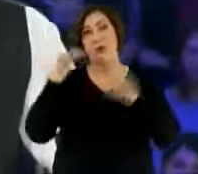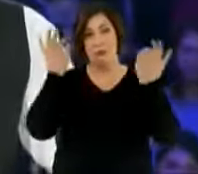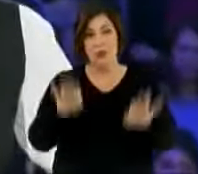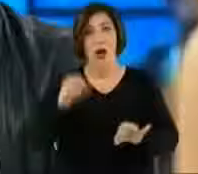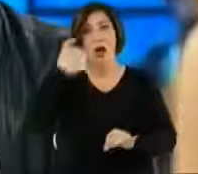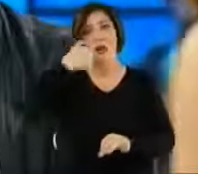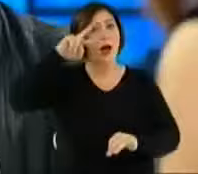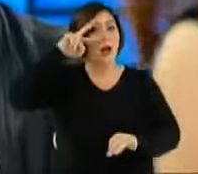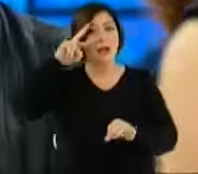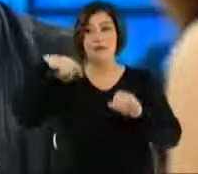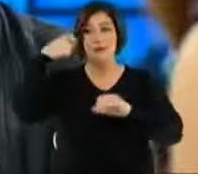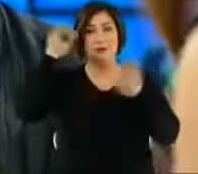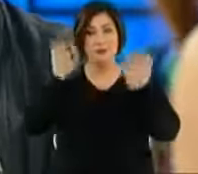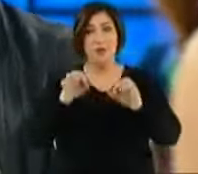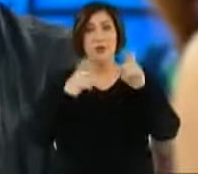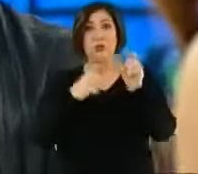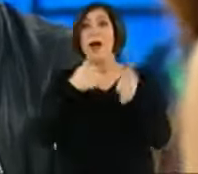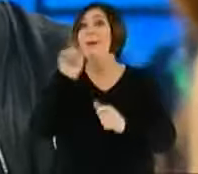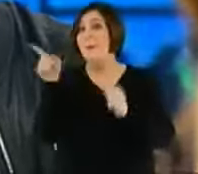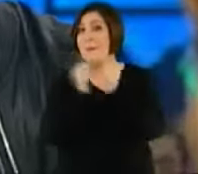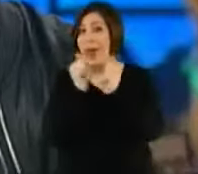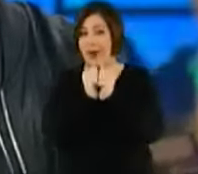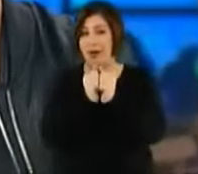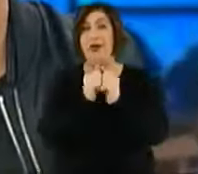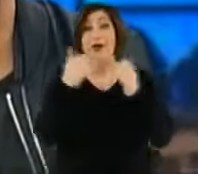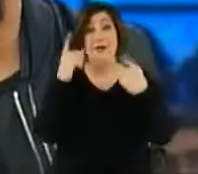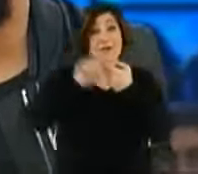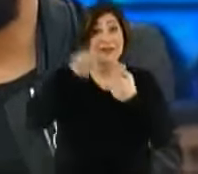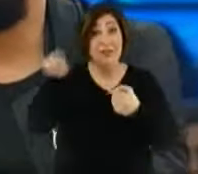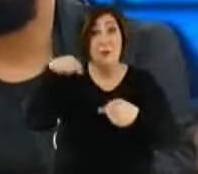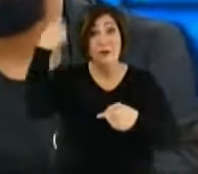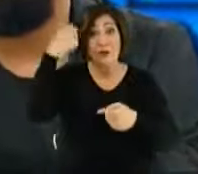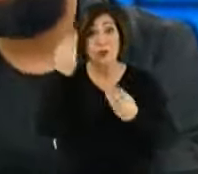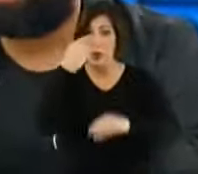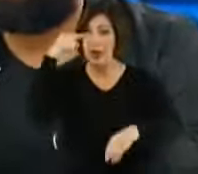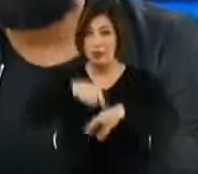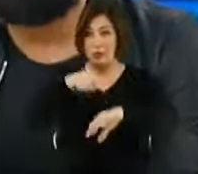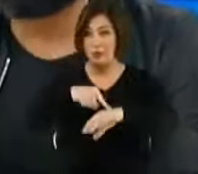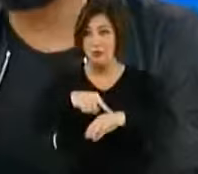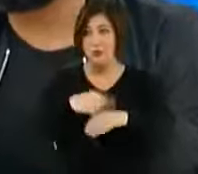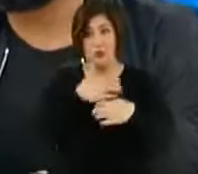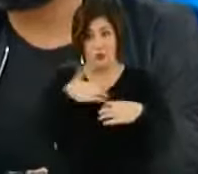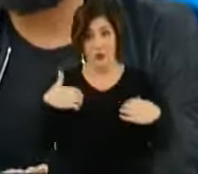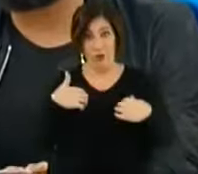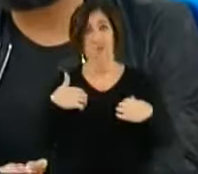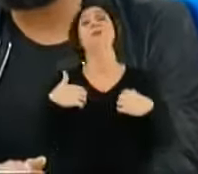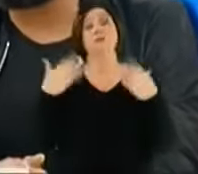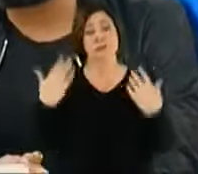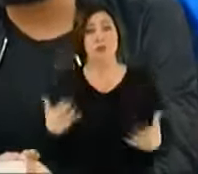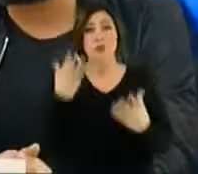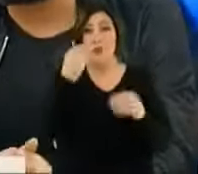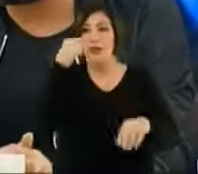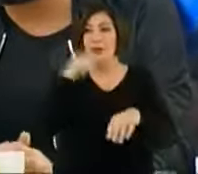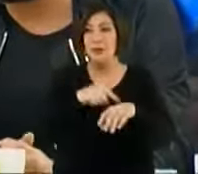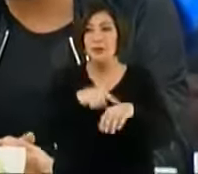aynen. Evet. 6 Aralık'ta girdi. Sümer abiyle beraber. Sümer abinin birlikte. Ve sen bu filme çok inanıyorsun. Çok inanıyorum tabii ki.